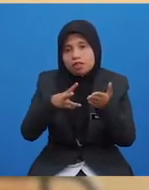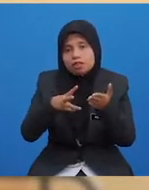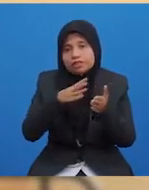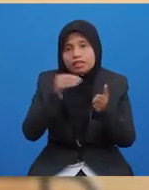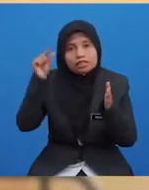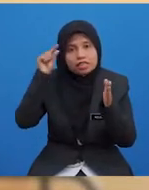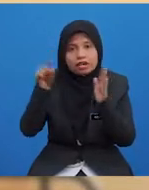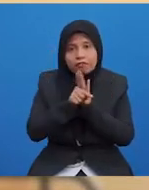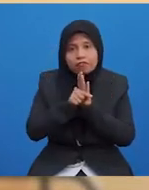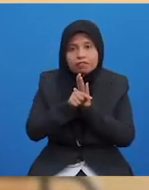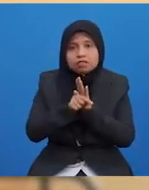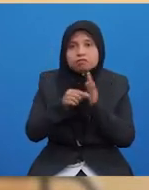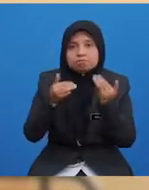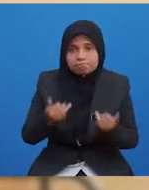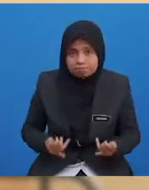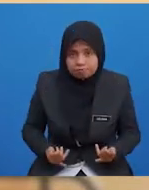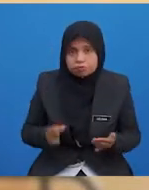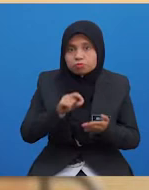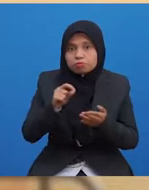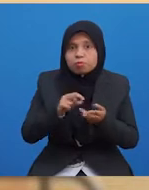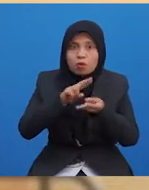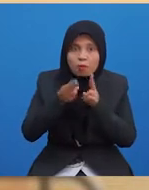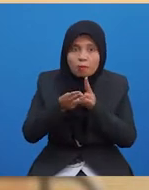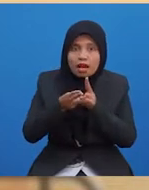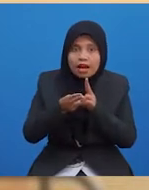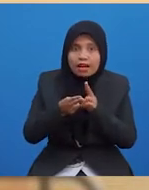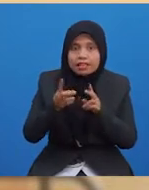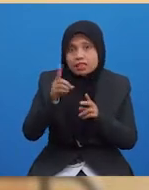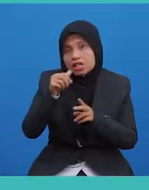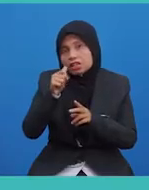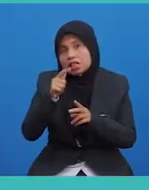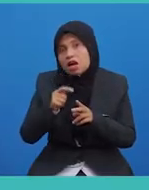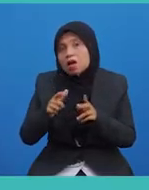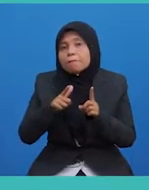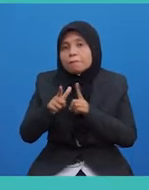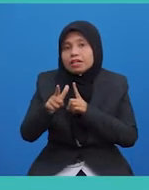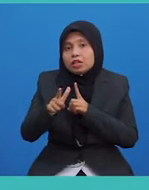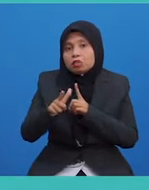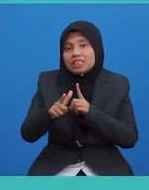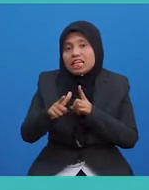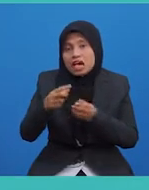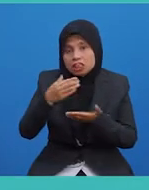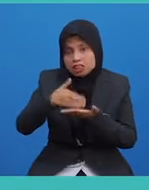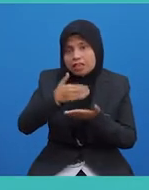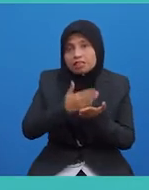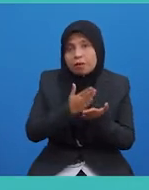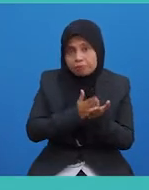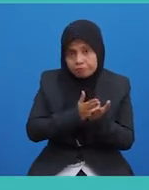Sekarang, mari kita buat analisis perubahan data yang dipaparkan melalui carta pie.